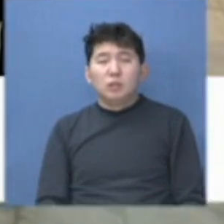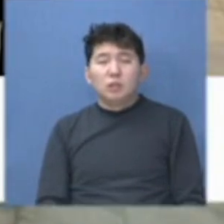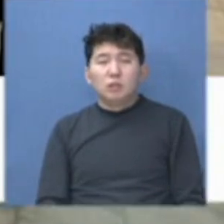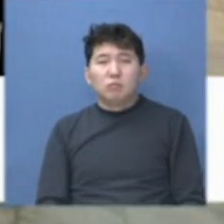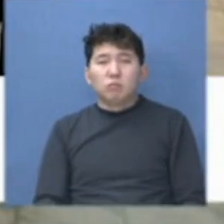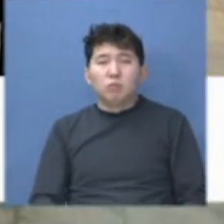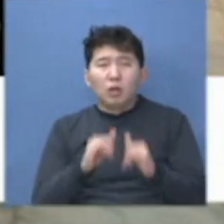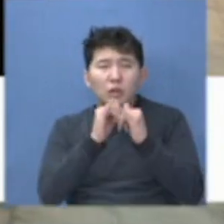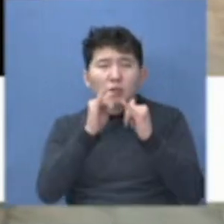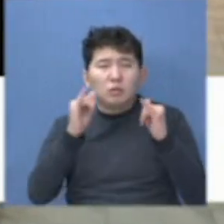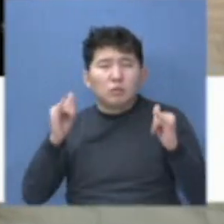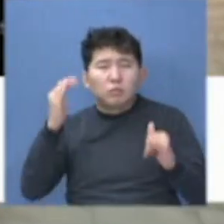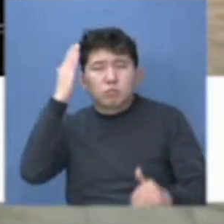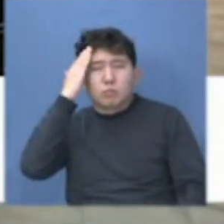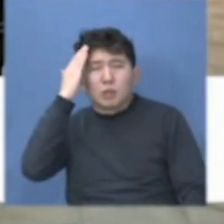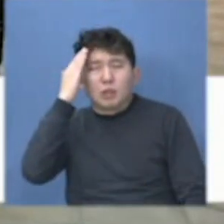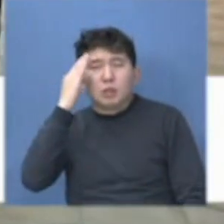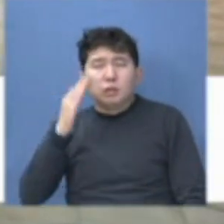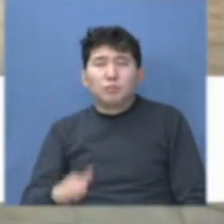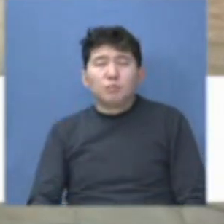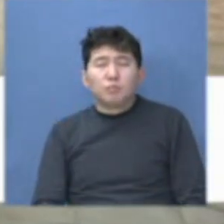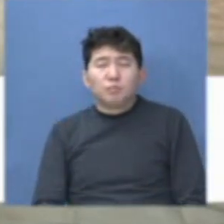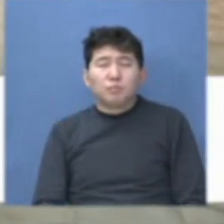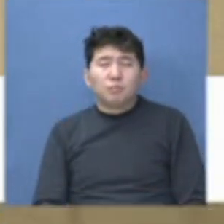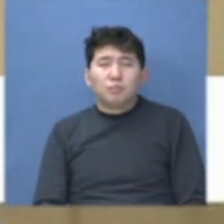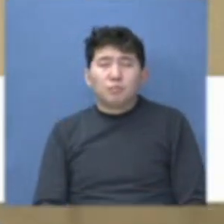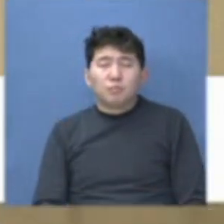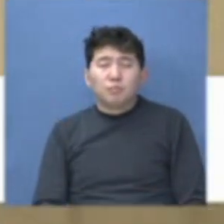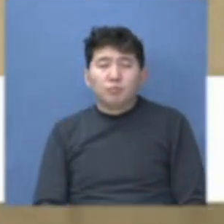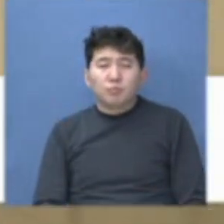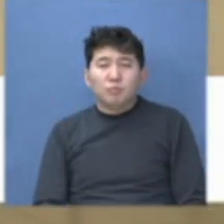принесла массу положительных эмоций, говорят участники турнира.